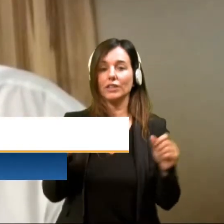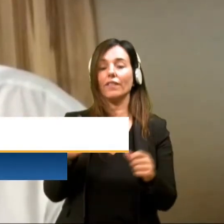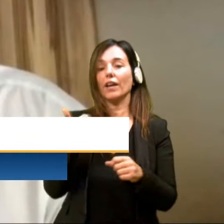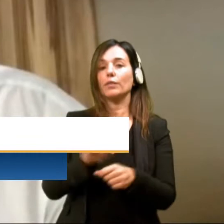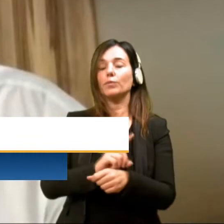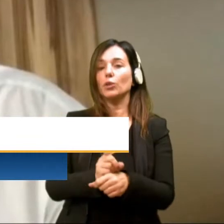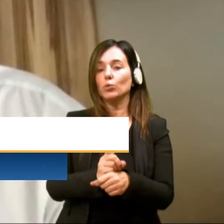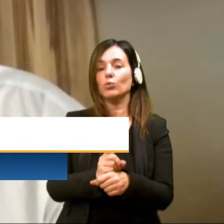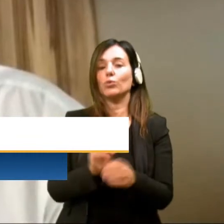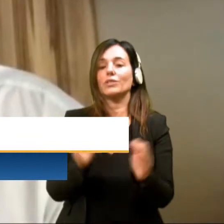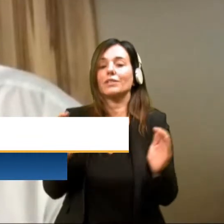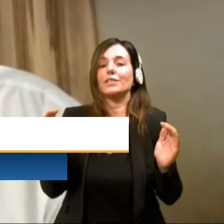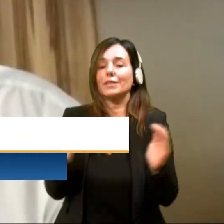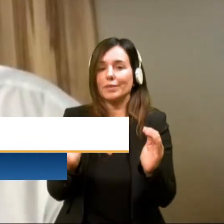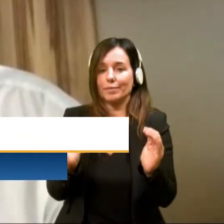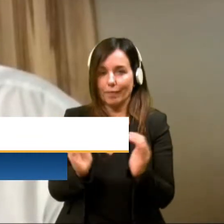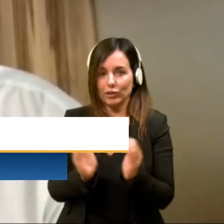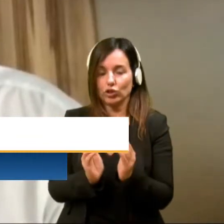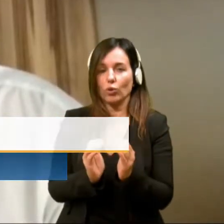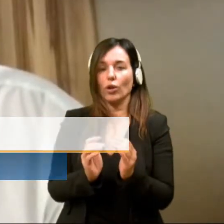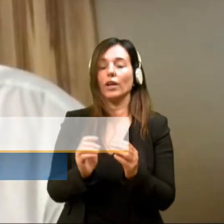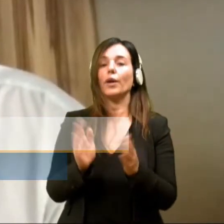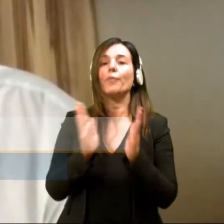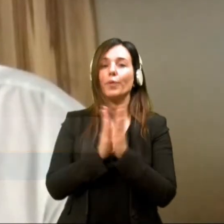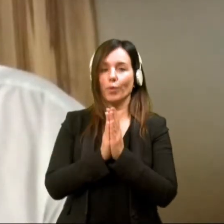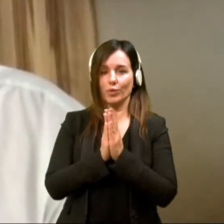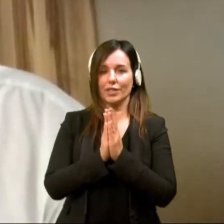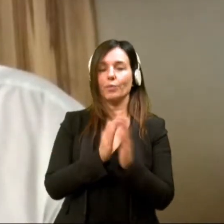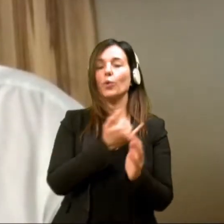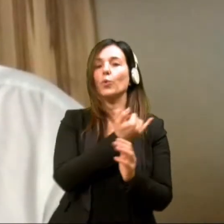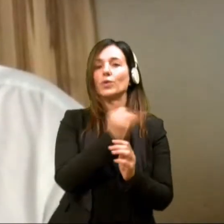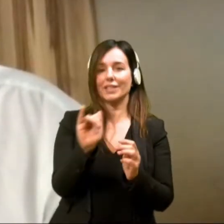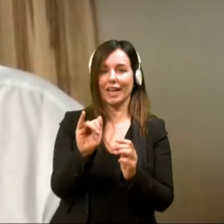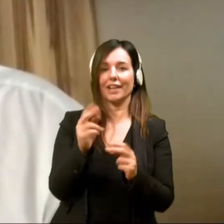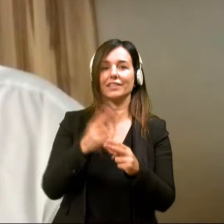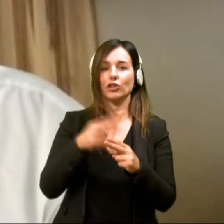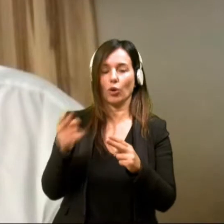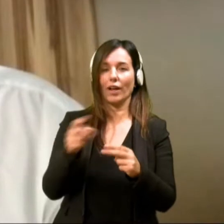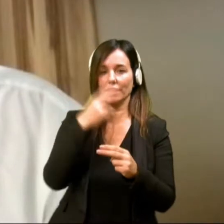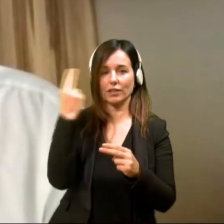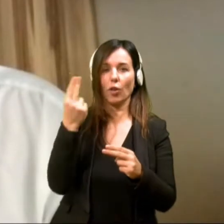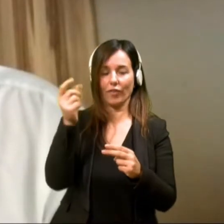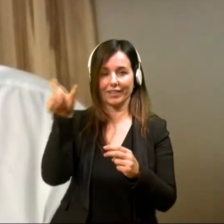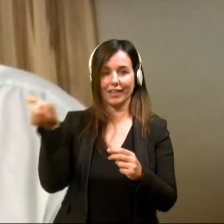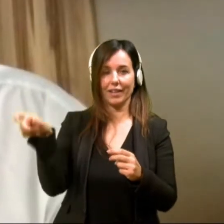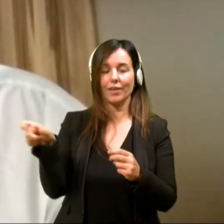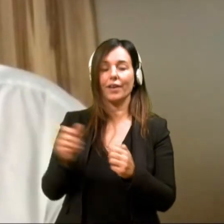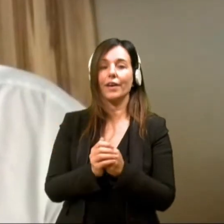trenutku pojenja in zato še en kat apeliram na vse prebivalce. Vse prebivalce Republike Slovenije upoštevajte